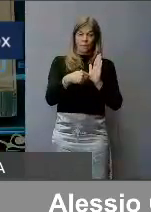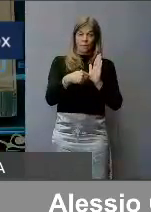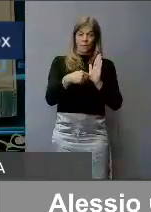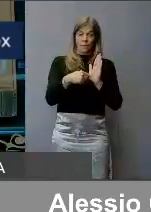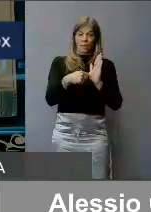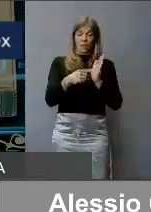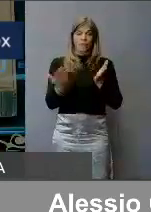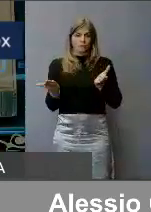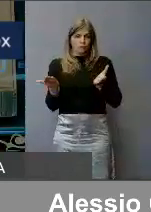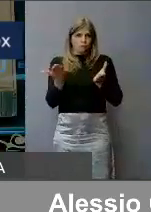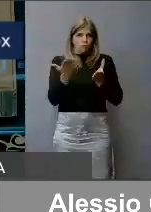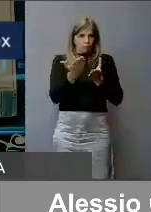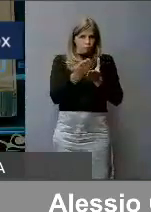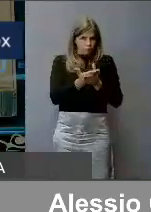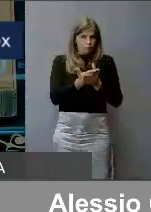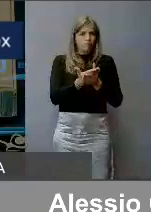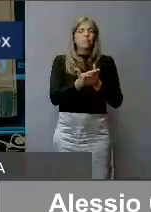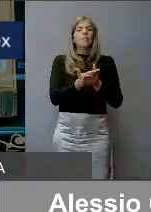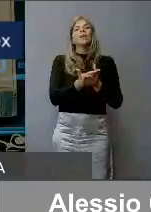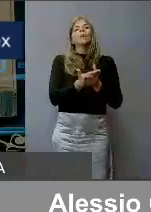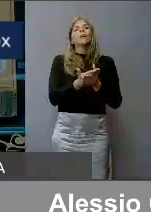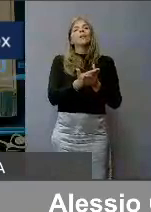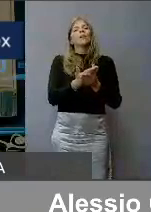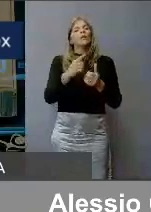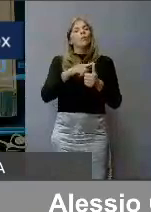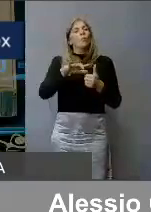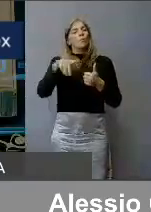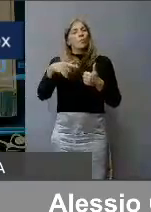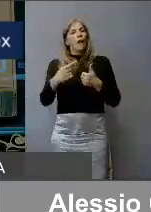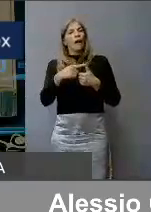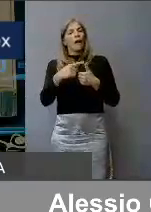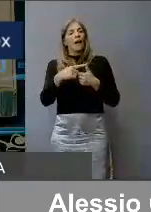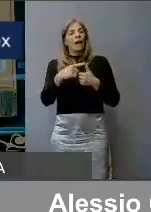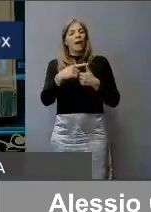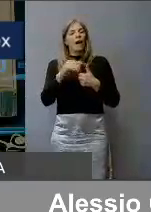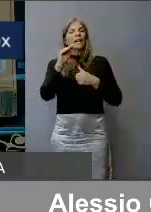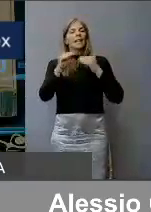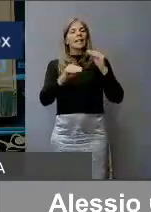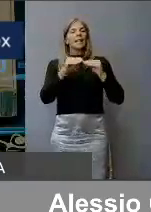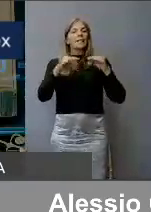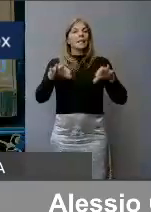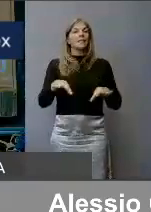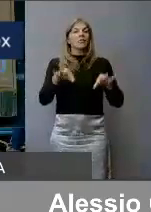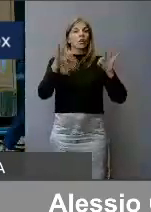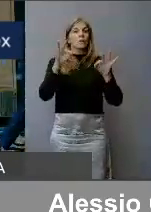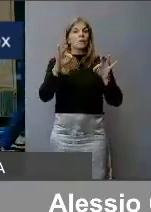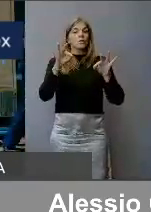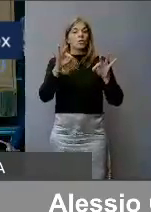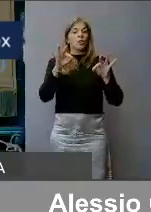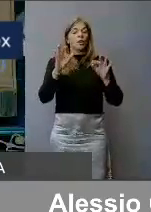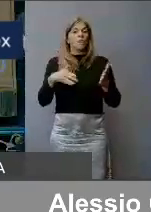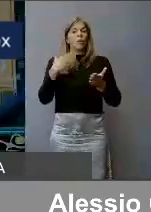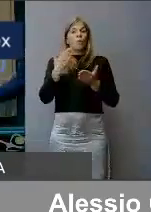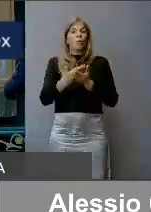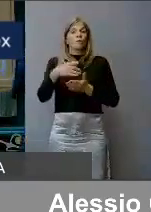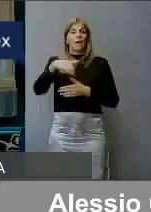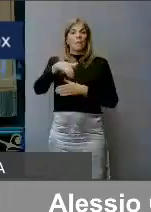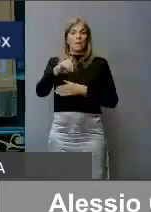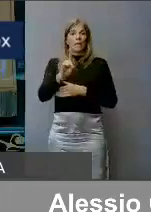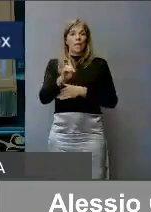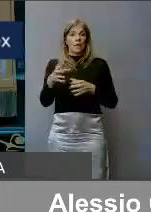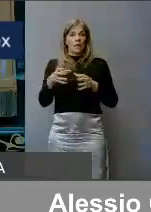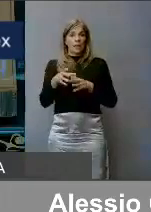ordine ovviamente cronologico di trattazione una richiesta di sospensione proposto alla partito democratico